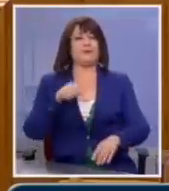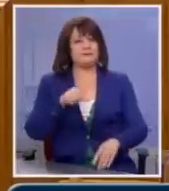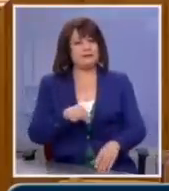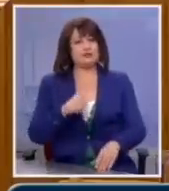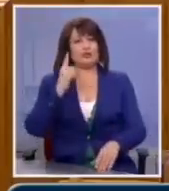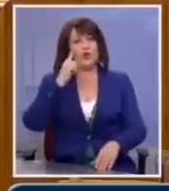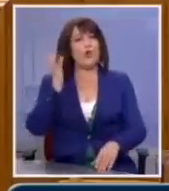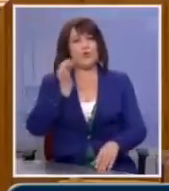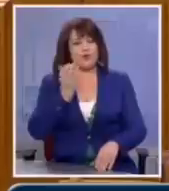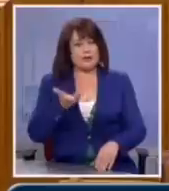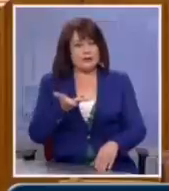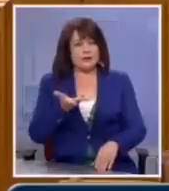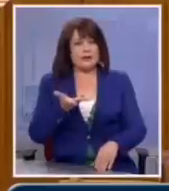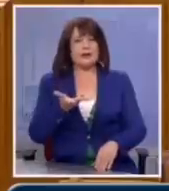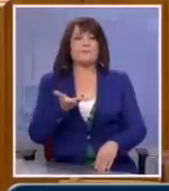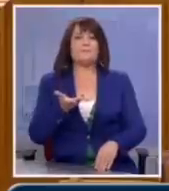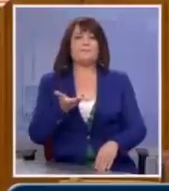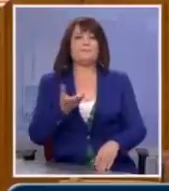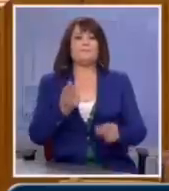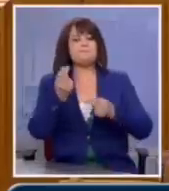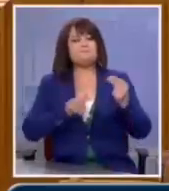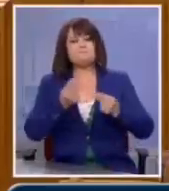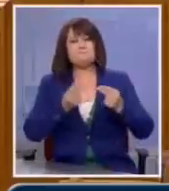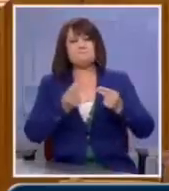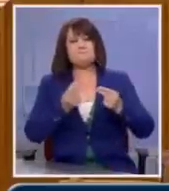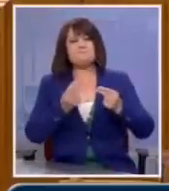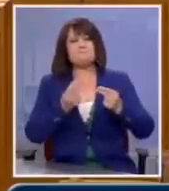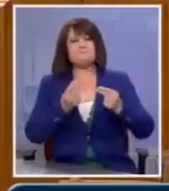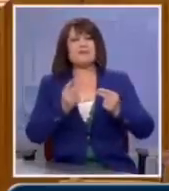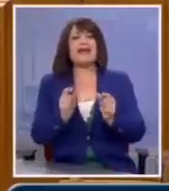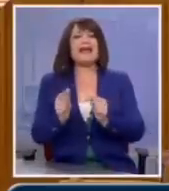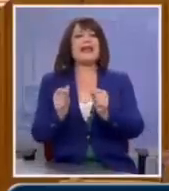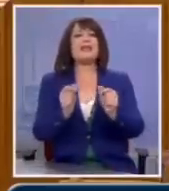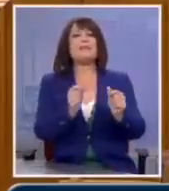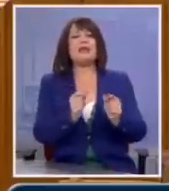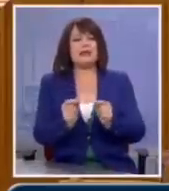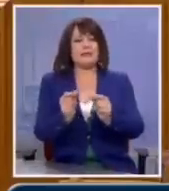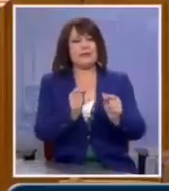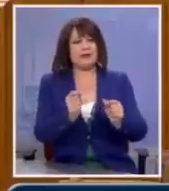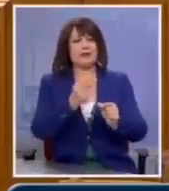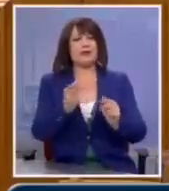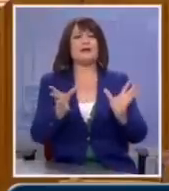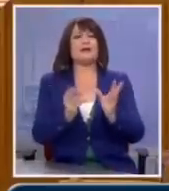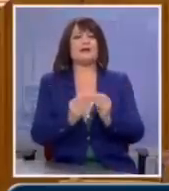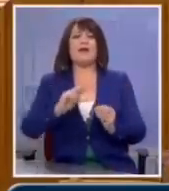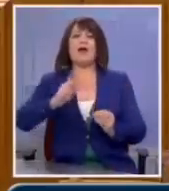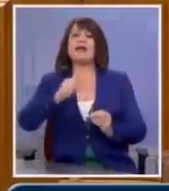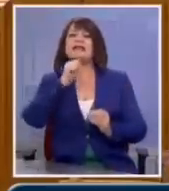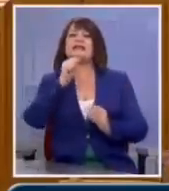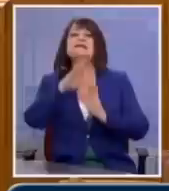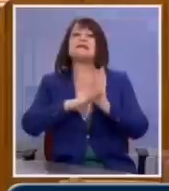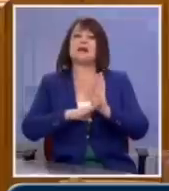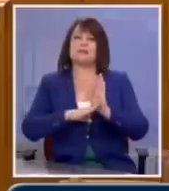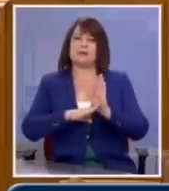έννοια λοιπόν και μόνο υπολογίσαμε όλες τις ρυθμίσεις που αφορούσαν στην